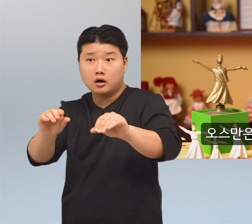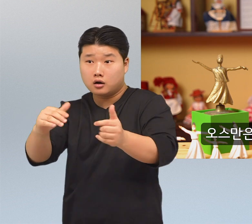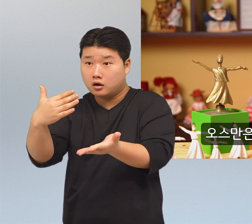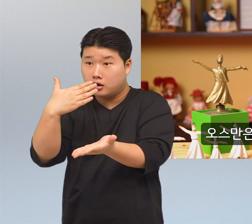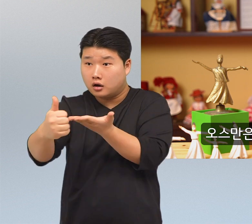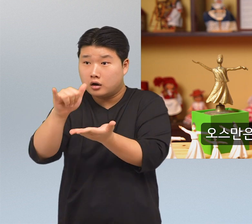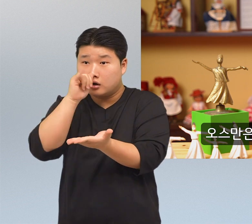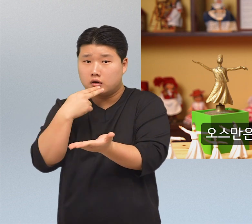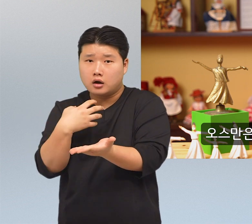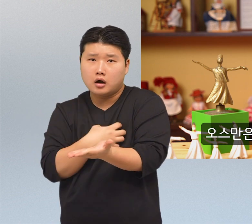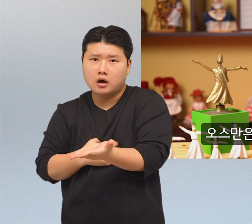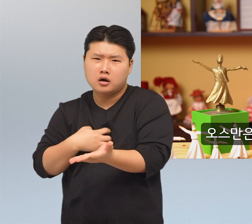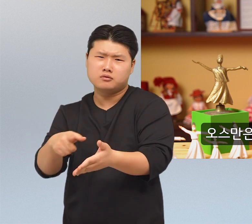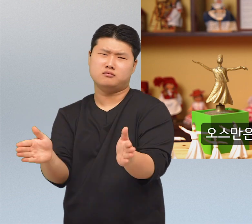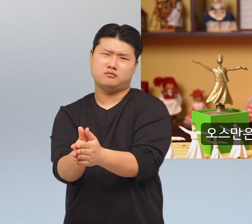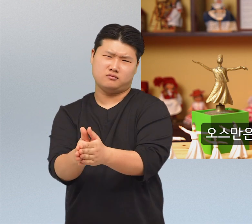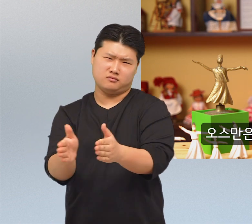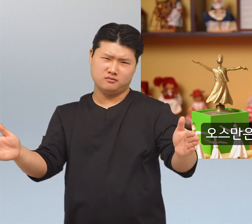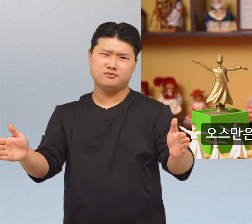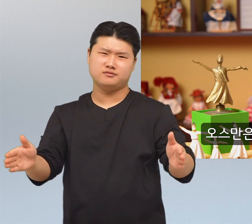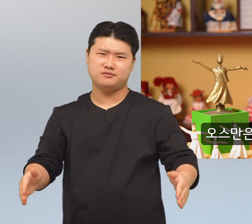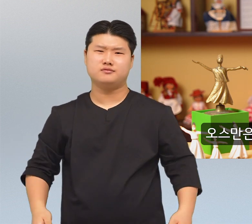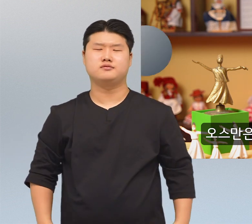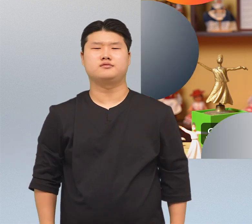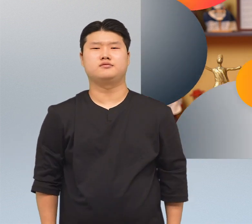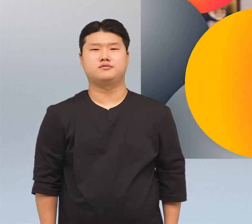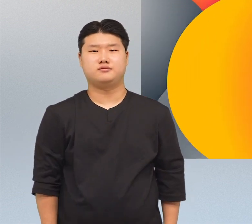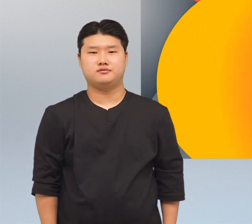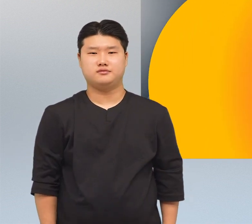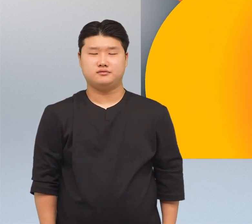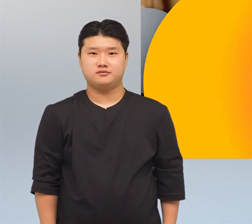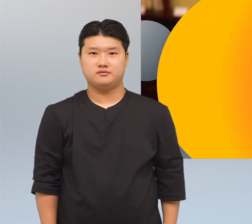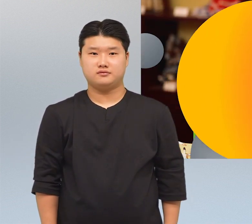확장이 아니라 유지를 걱정해야 했습니다.